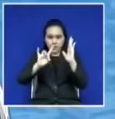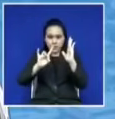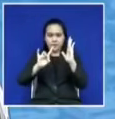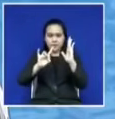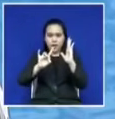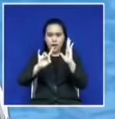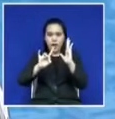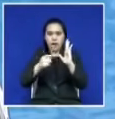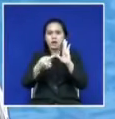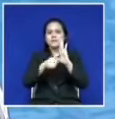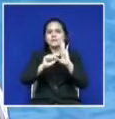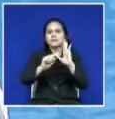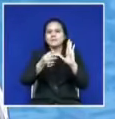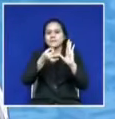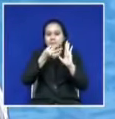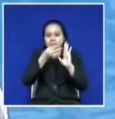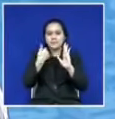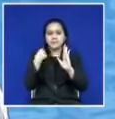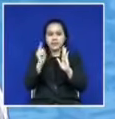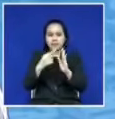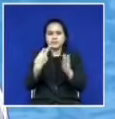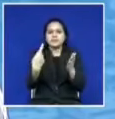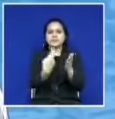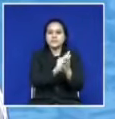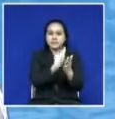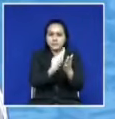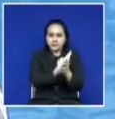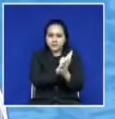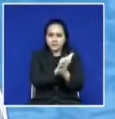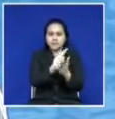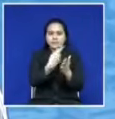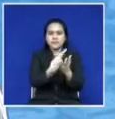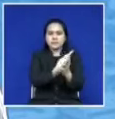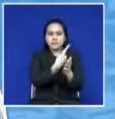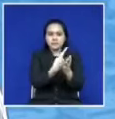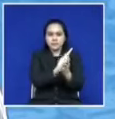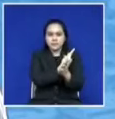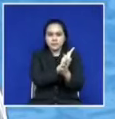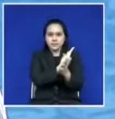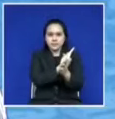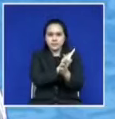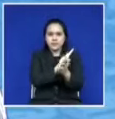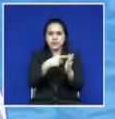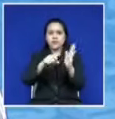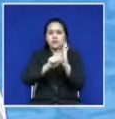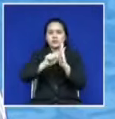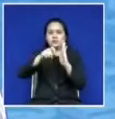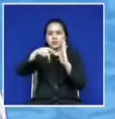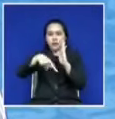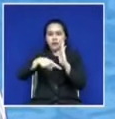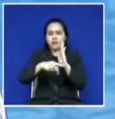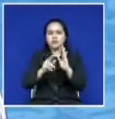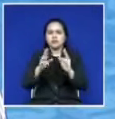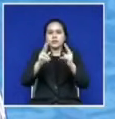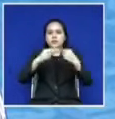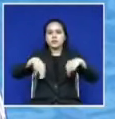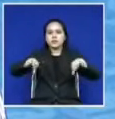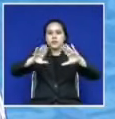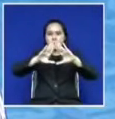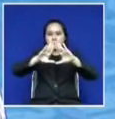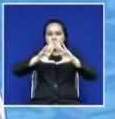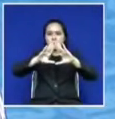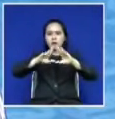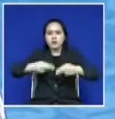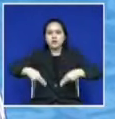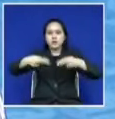ครด้วยนะครับได้แก่จังหวัดราชบุรีนะฮะจังหวัดกาญจนบุรีจังหวัดสุพรรณบุรีนครปฐมสมุทรสงครามนะฮะ